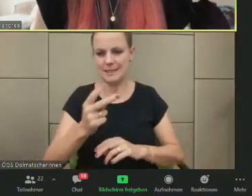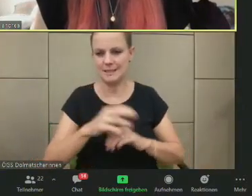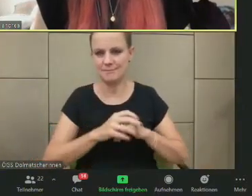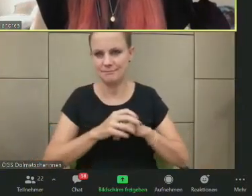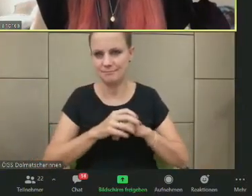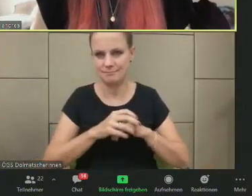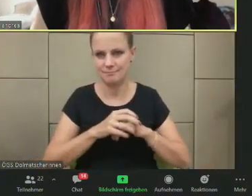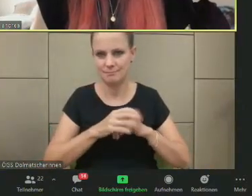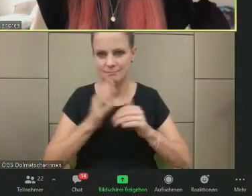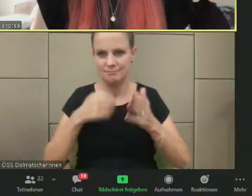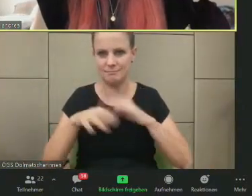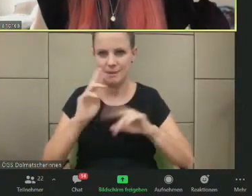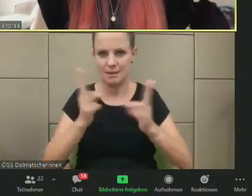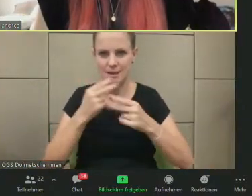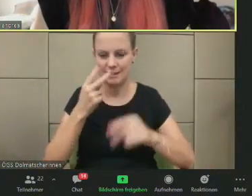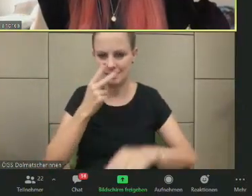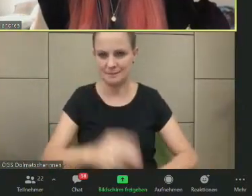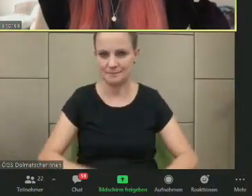Okay.